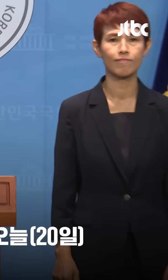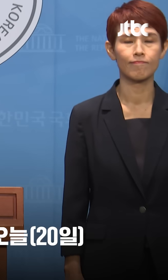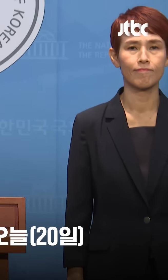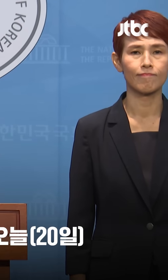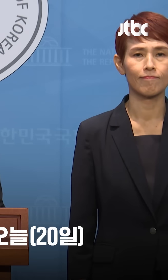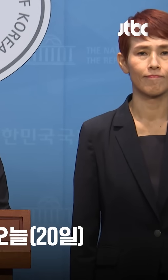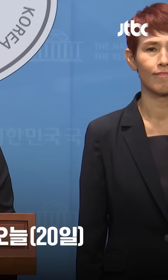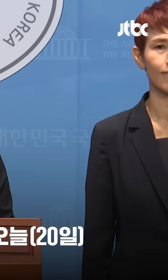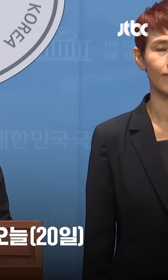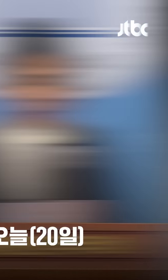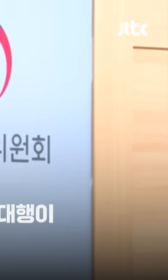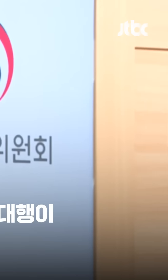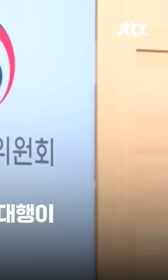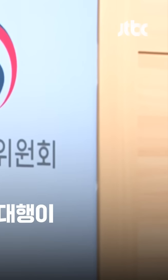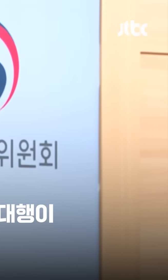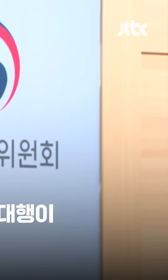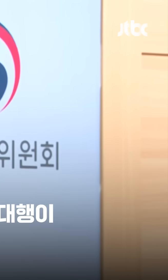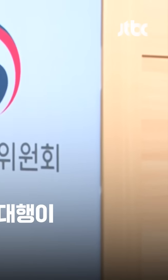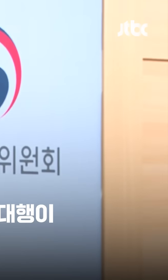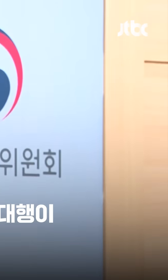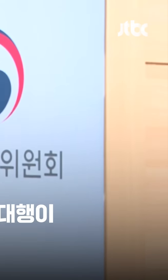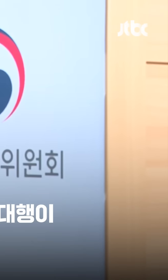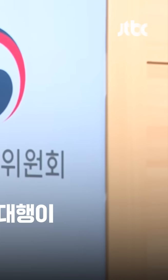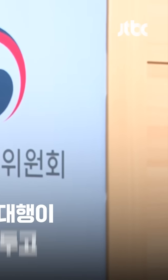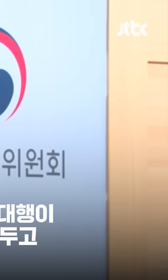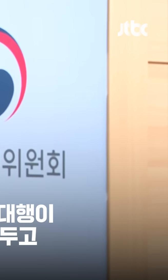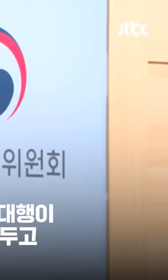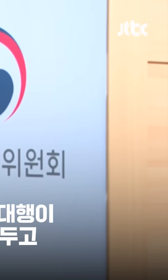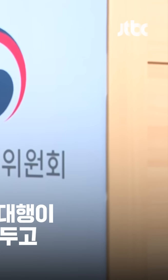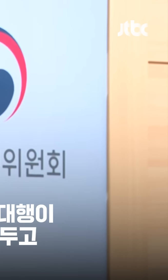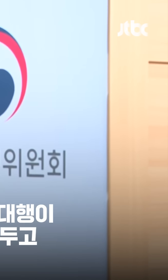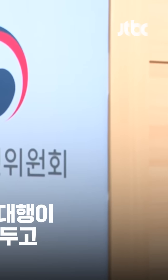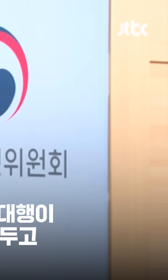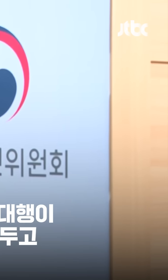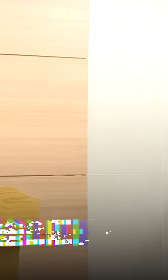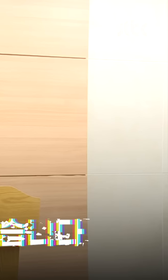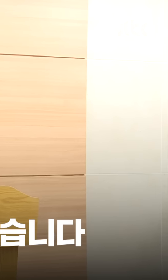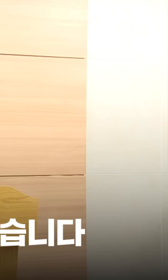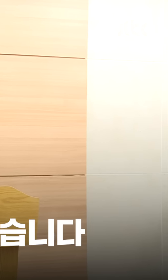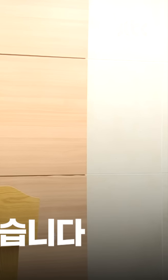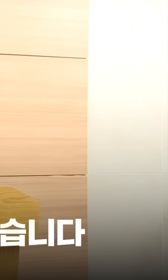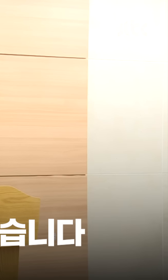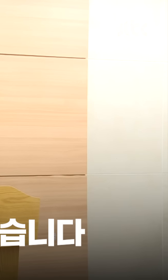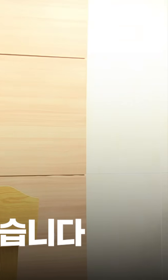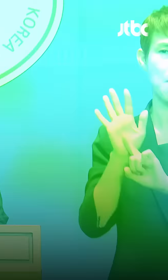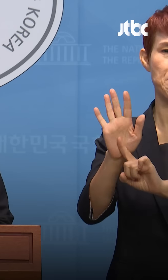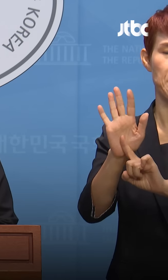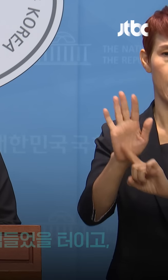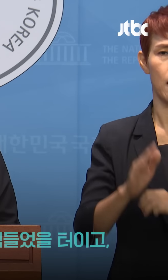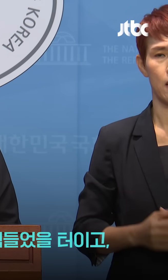최민희 국회 과방위원장이 오늘 김태규 방통위원장 직무대행이 어제 발표한 입장문을 두고 궤변이라고